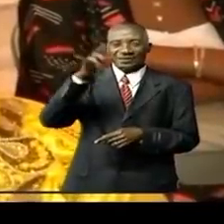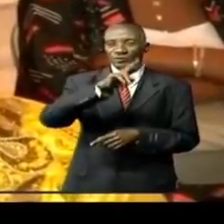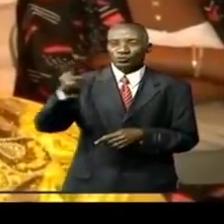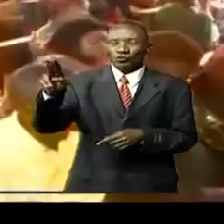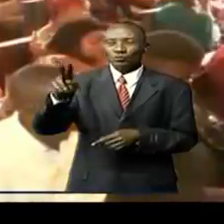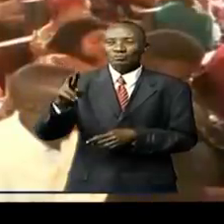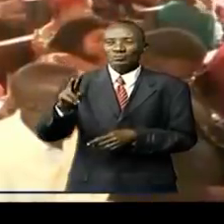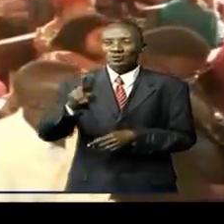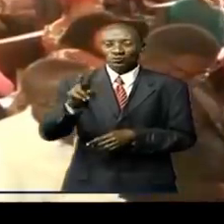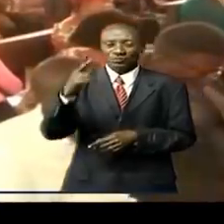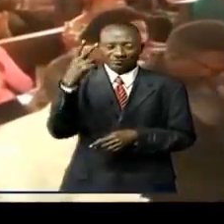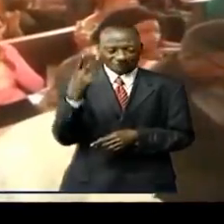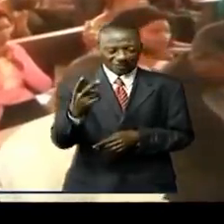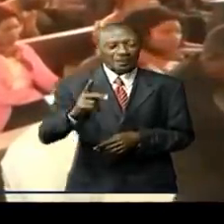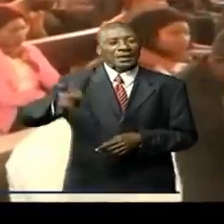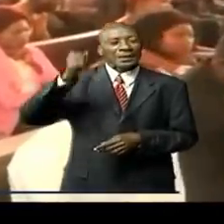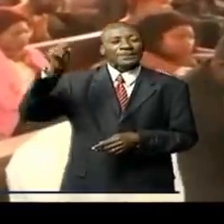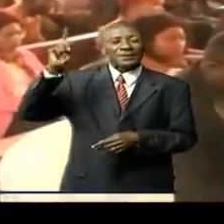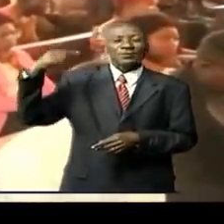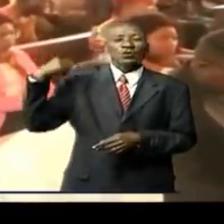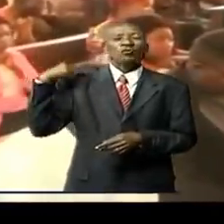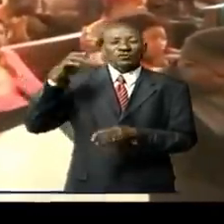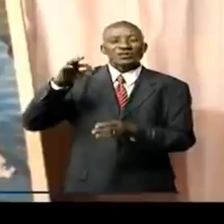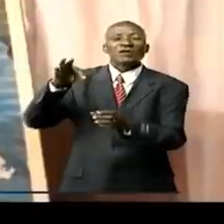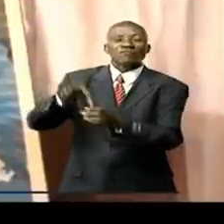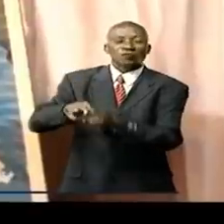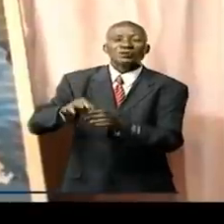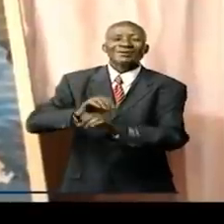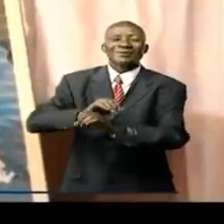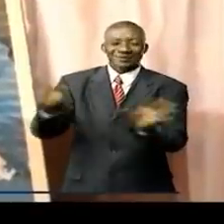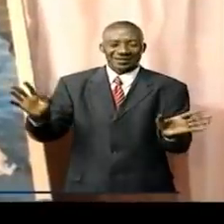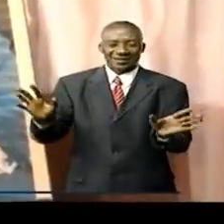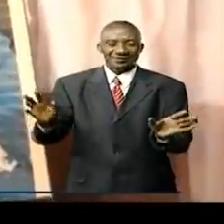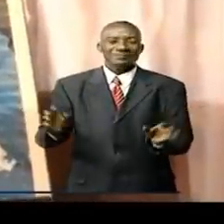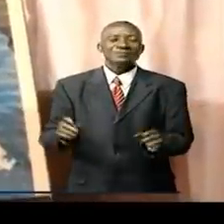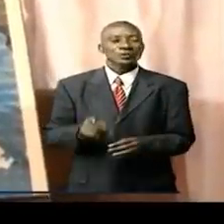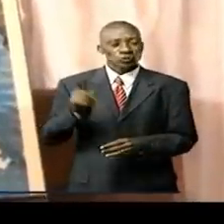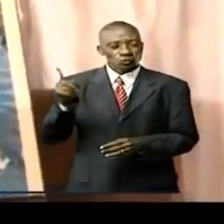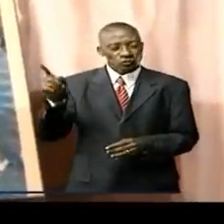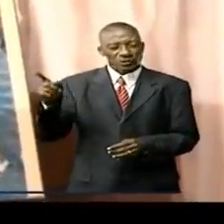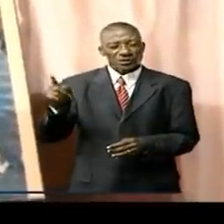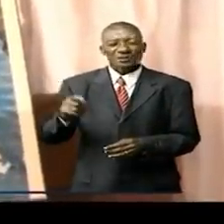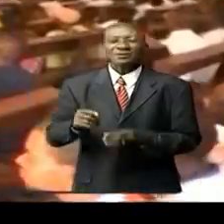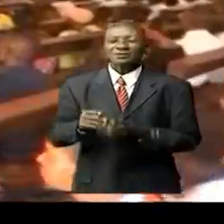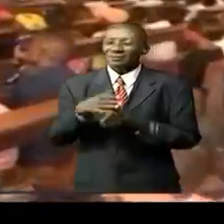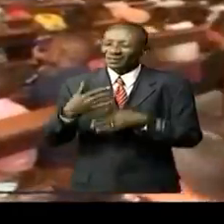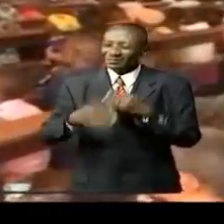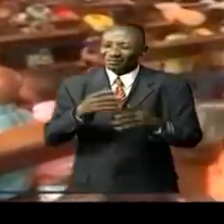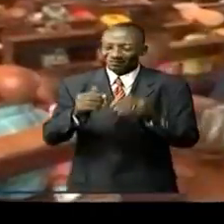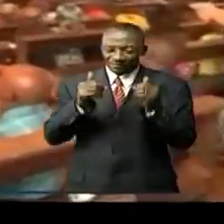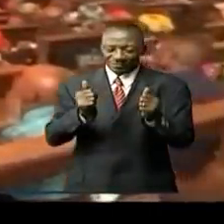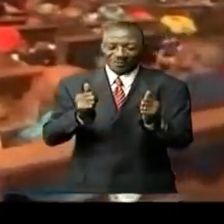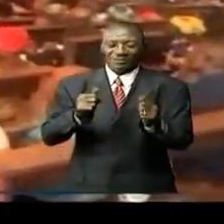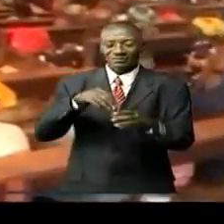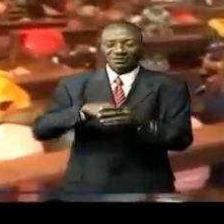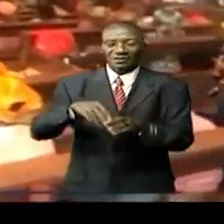de la province du Haut-Uele, considéré aujourd'hui comme un leader politique par excellence dans la province du Haut-Uele, tous les témoignages ont